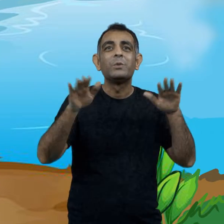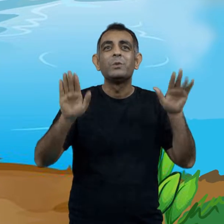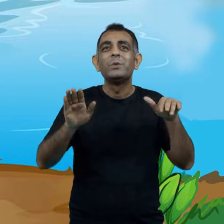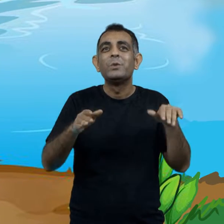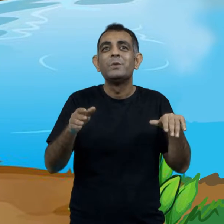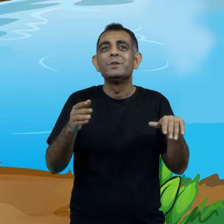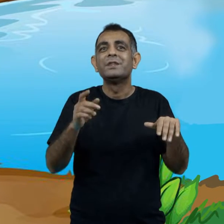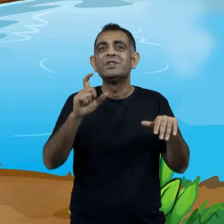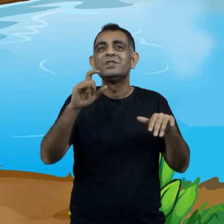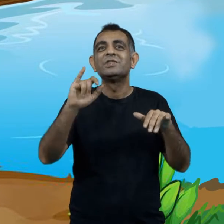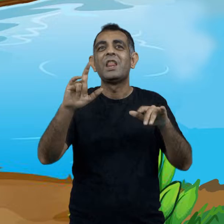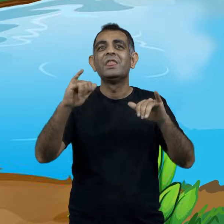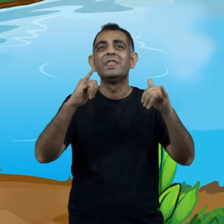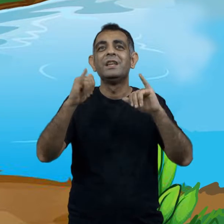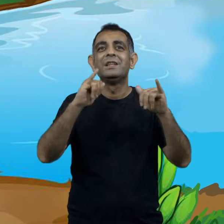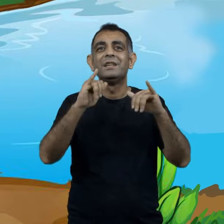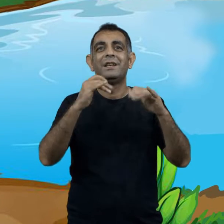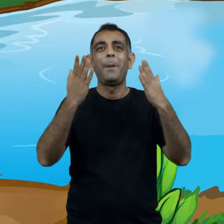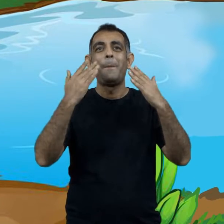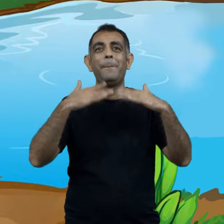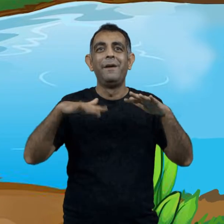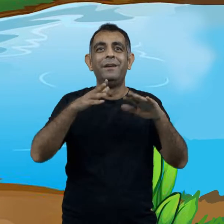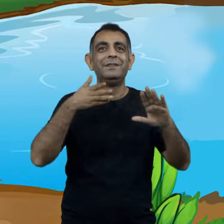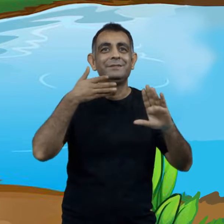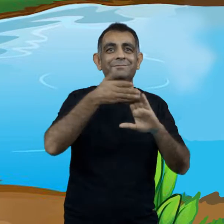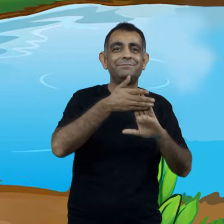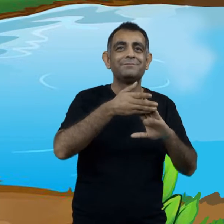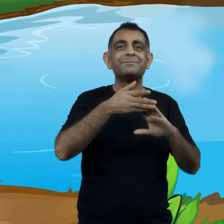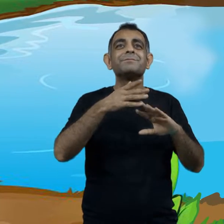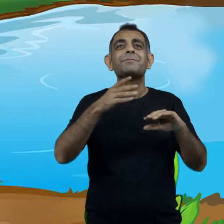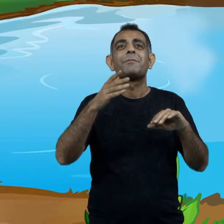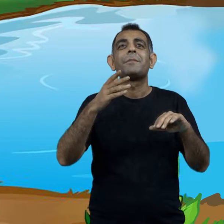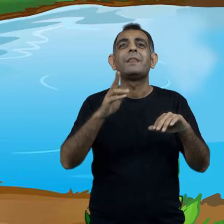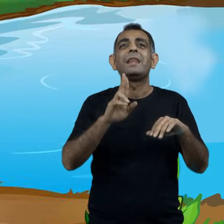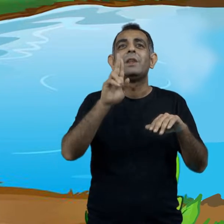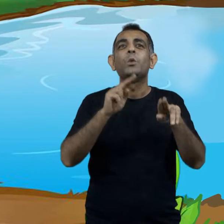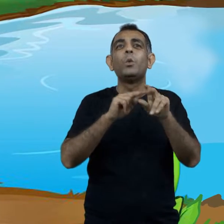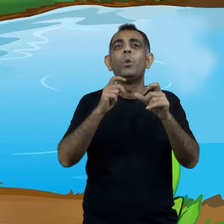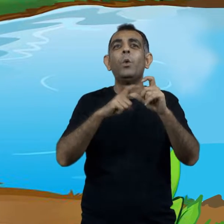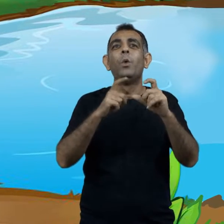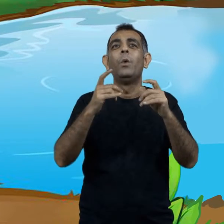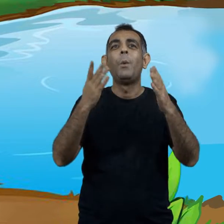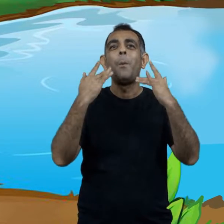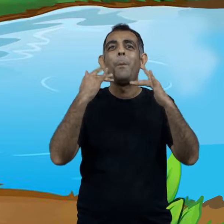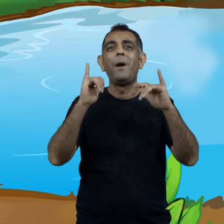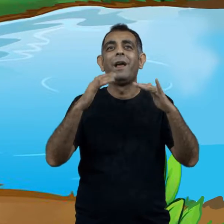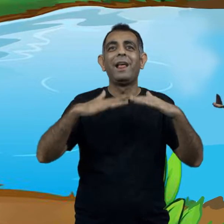ardından kuş cenneti yedi kuğulara doğru yola çıktılar. Yedi kuğulara vardıklarında Ateş